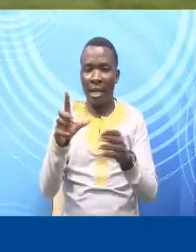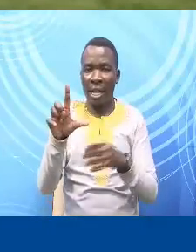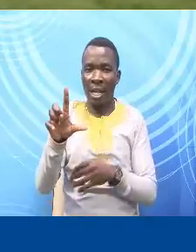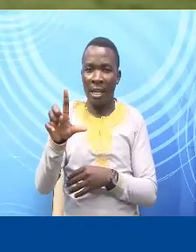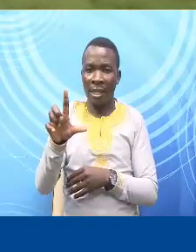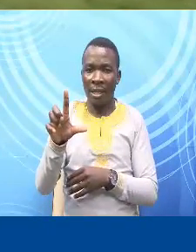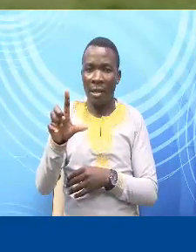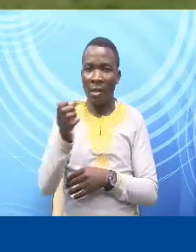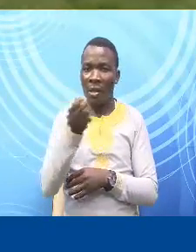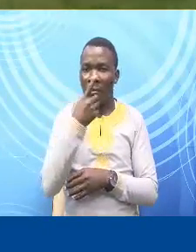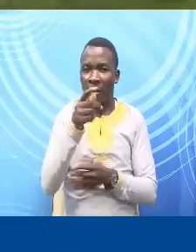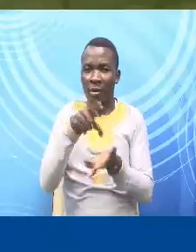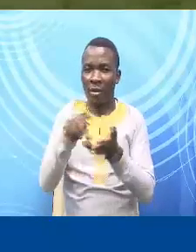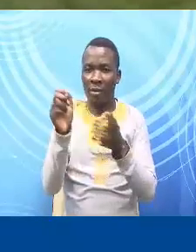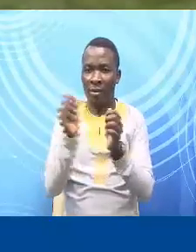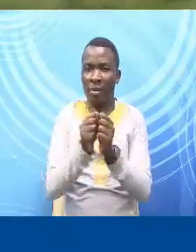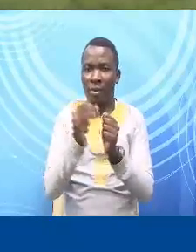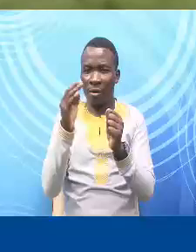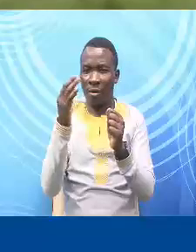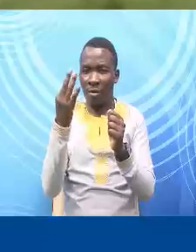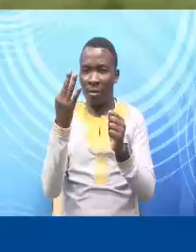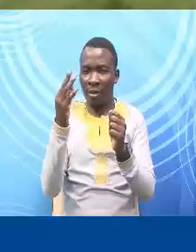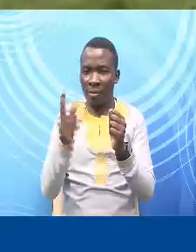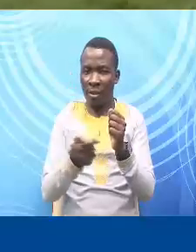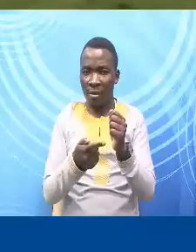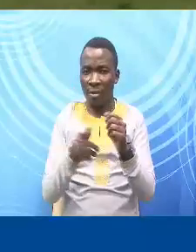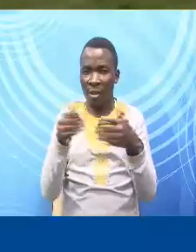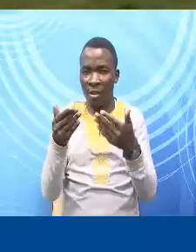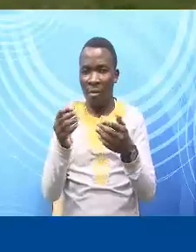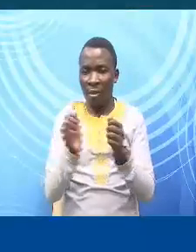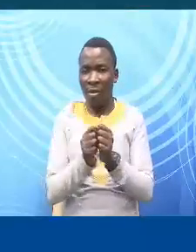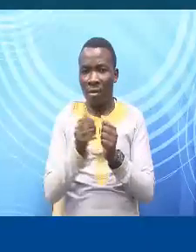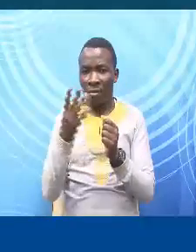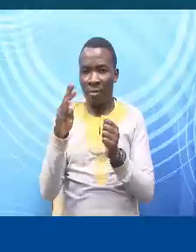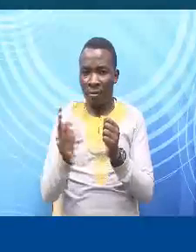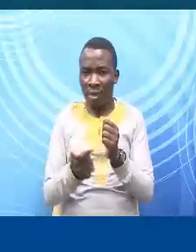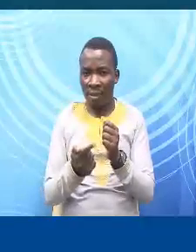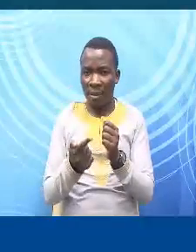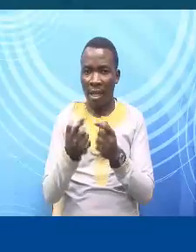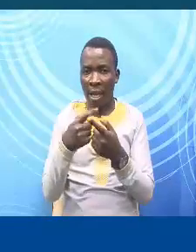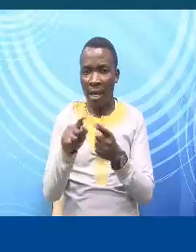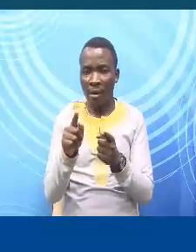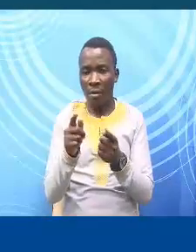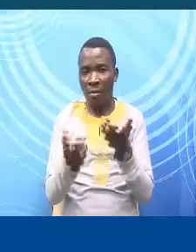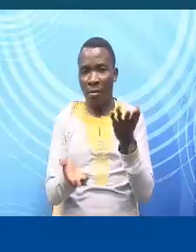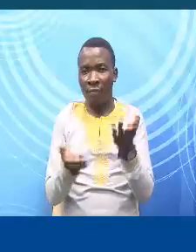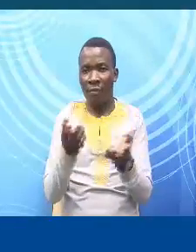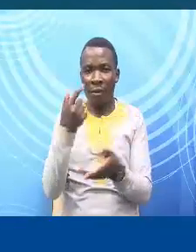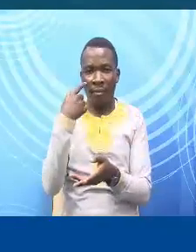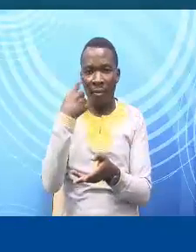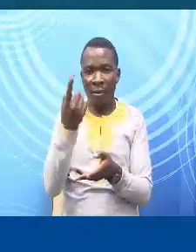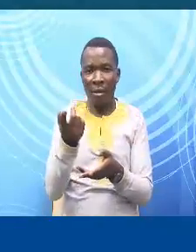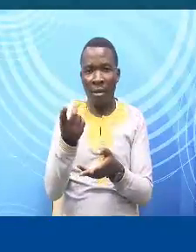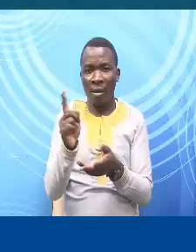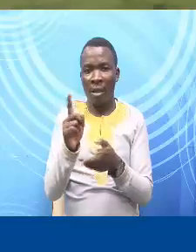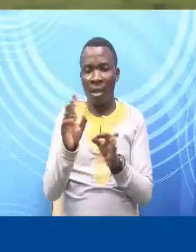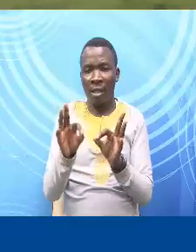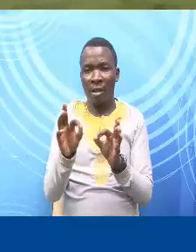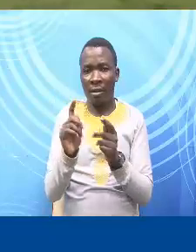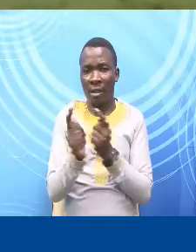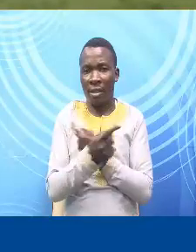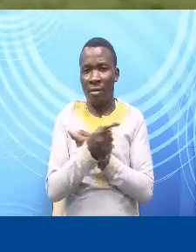igura amafaranga 13,414 ariko wakogesha ugasanga nabwo na kintu gihinduka